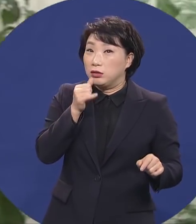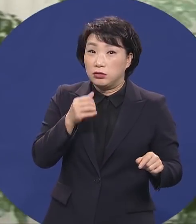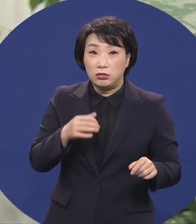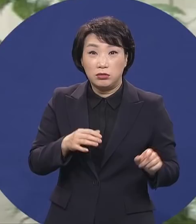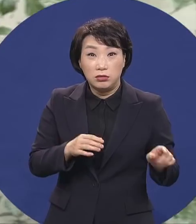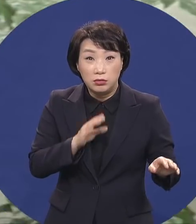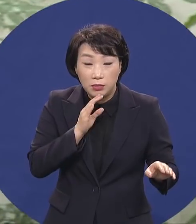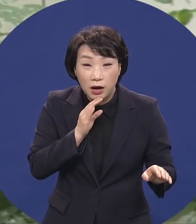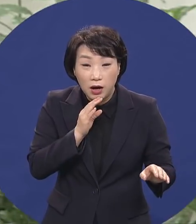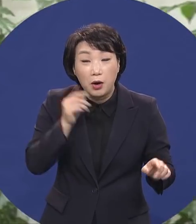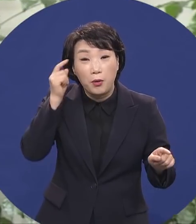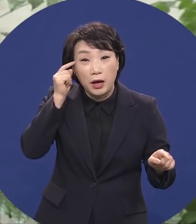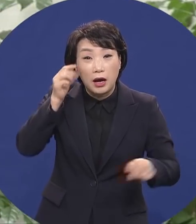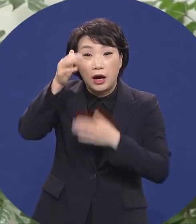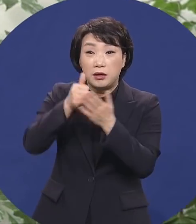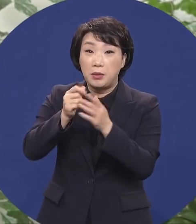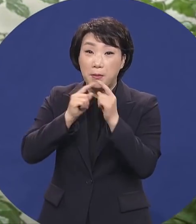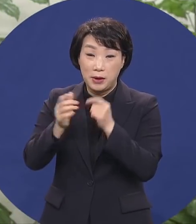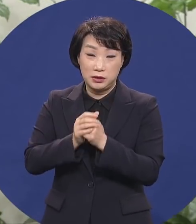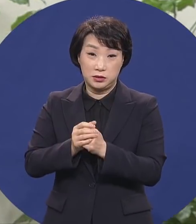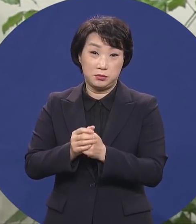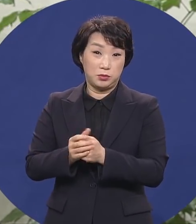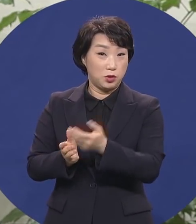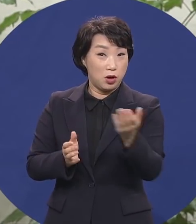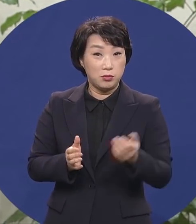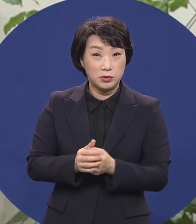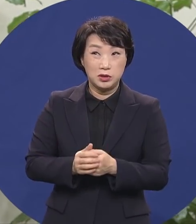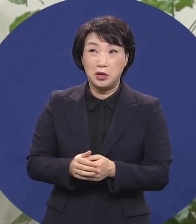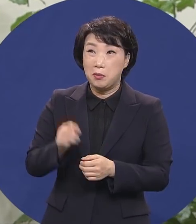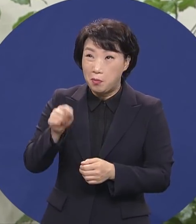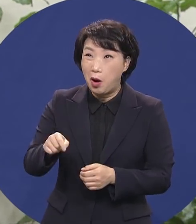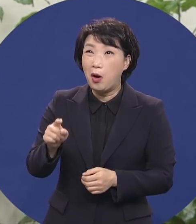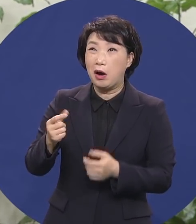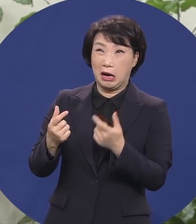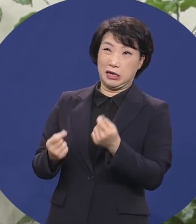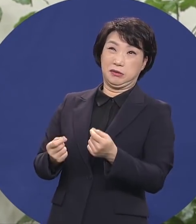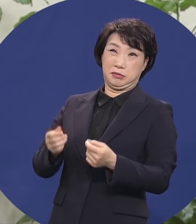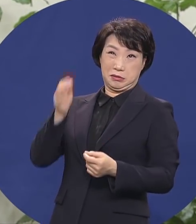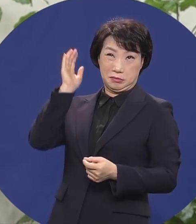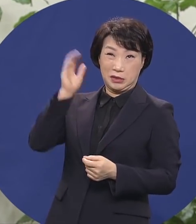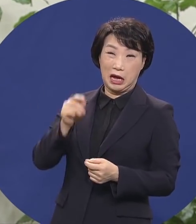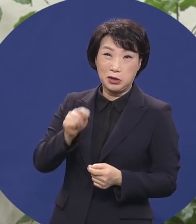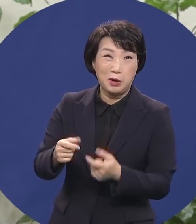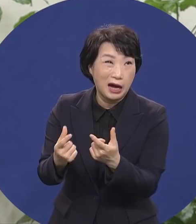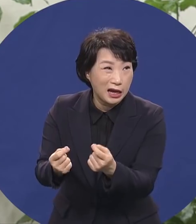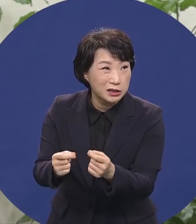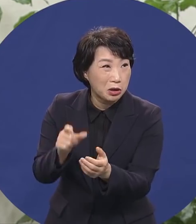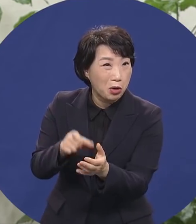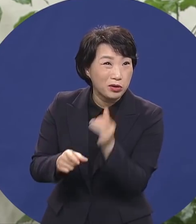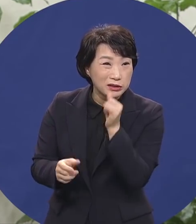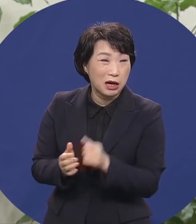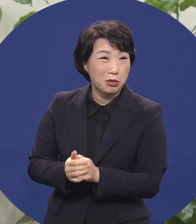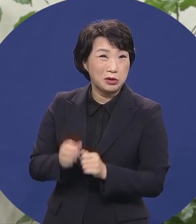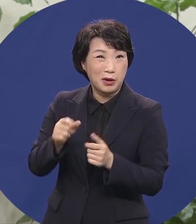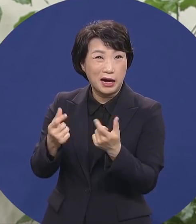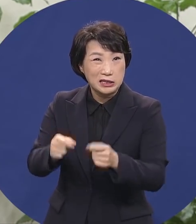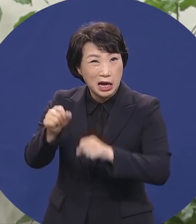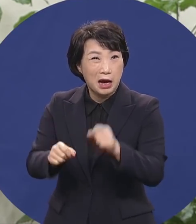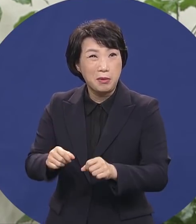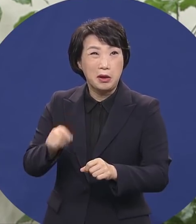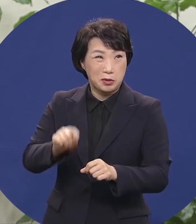뭐냐? 하나님 말씀은 이럴 것입니다. 이런다는데요. 이렇게 하면